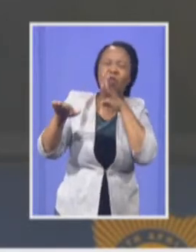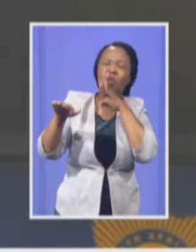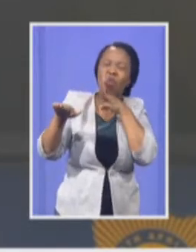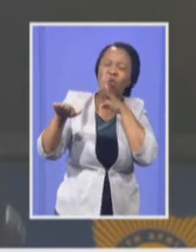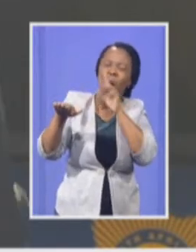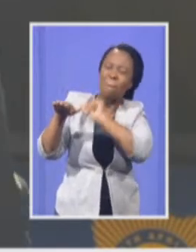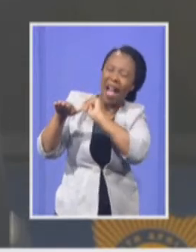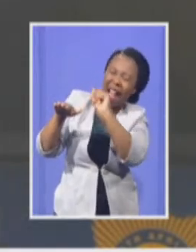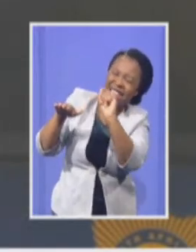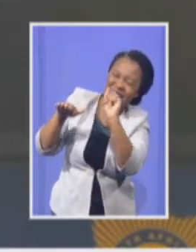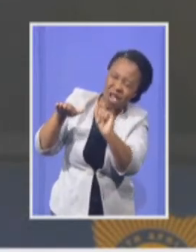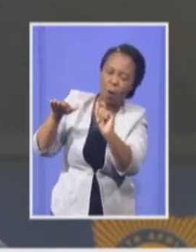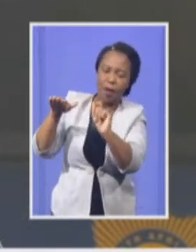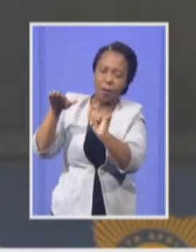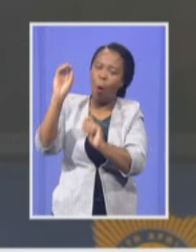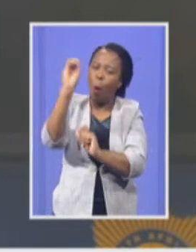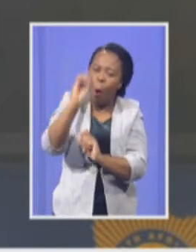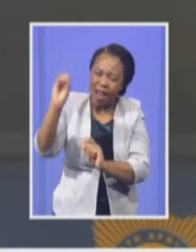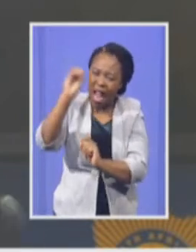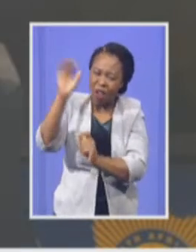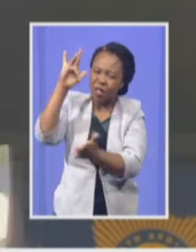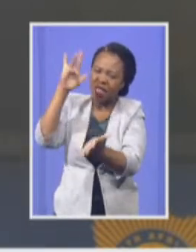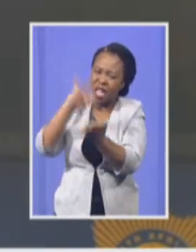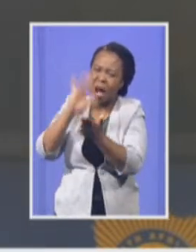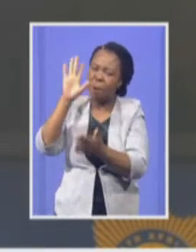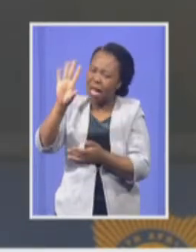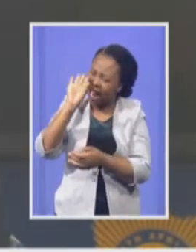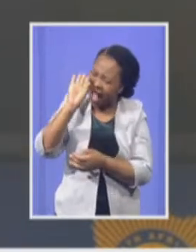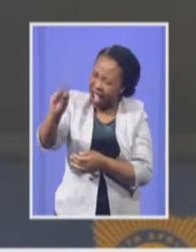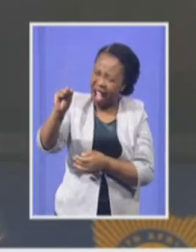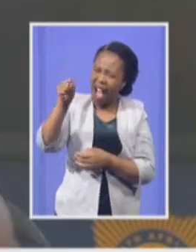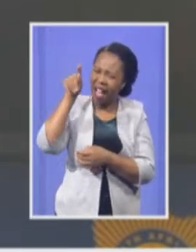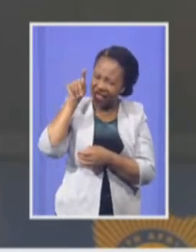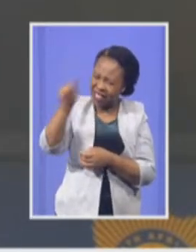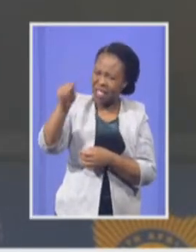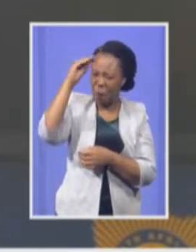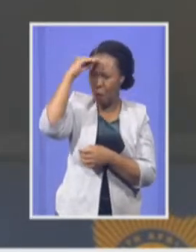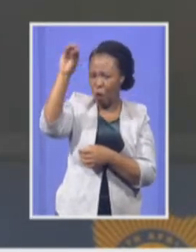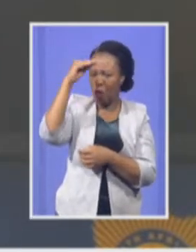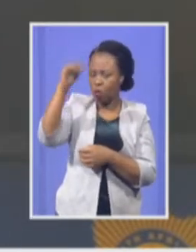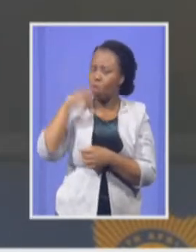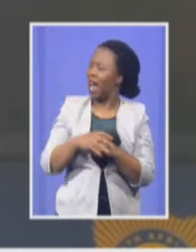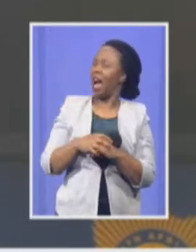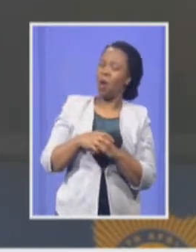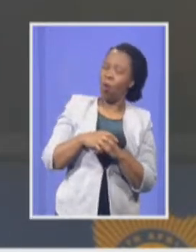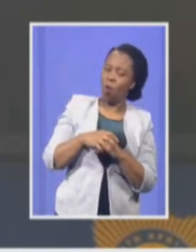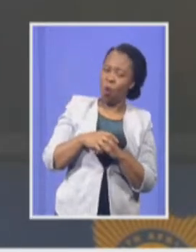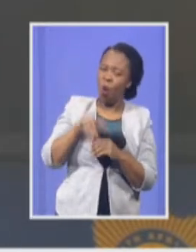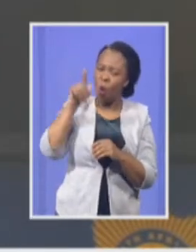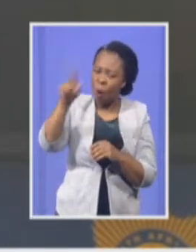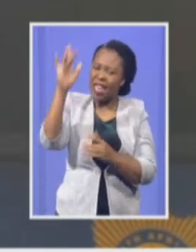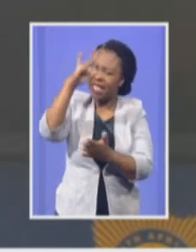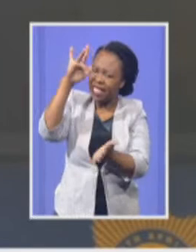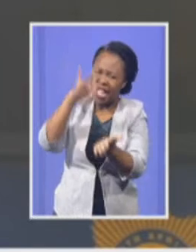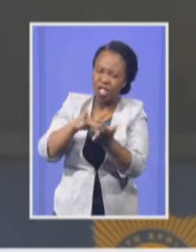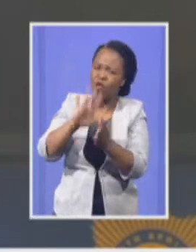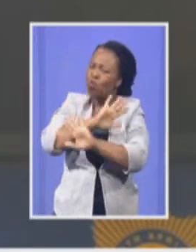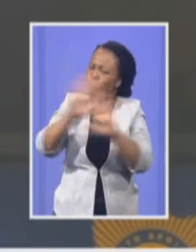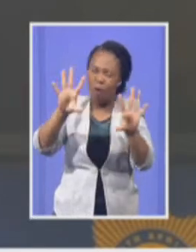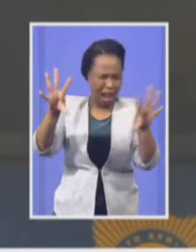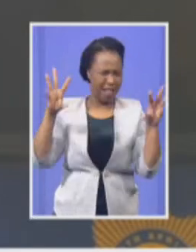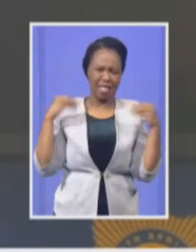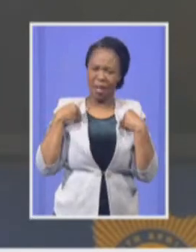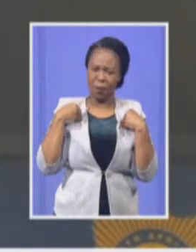station uyibuzi oyayo eyiphoyisa ukuthi kuselele station. Ningavumi ukuthi